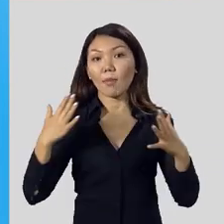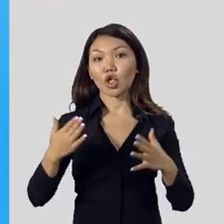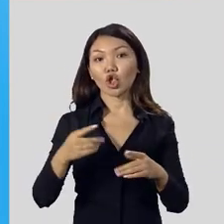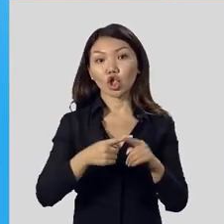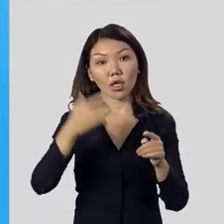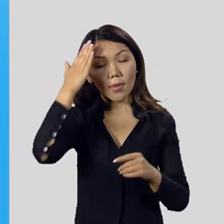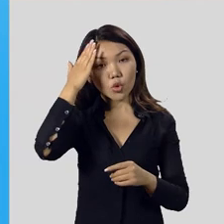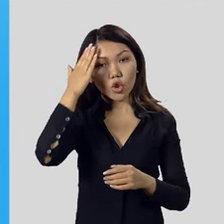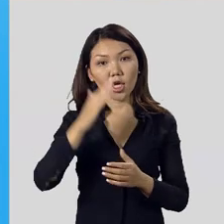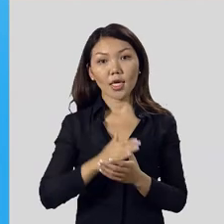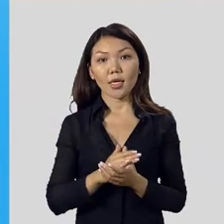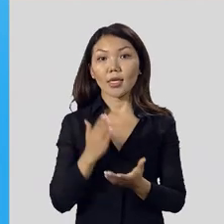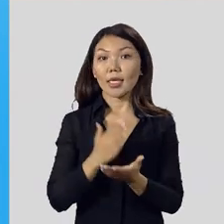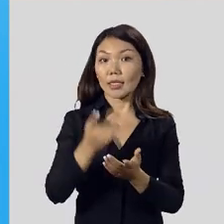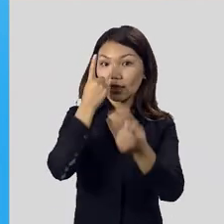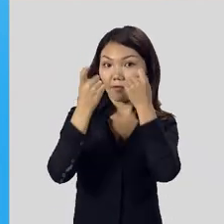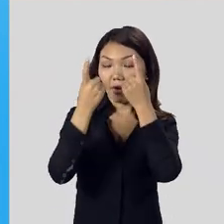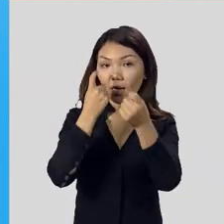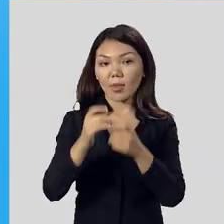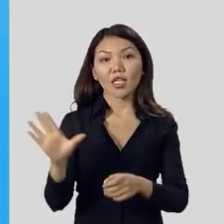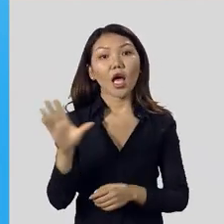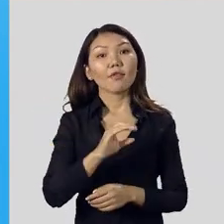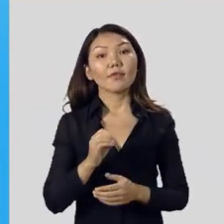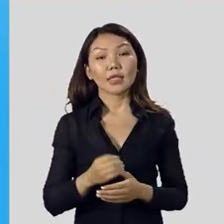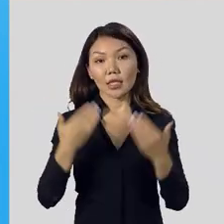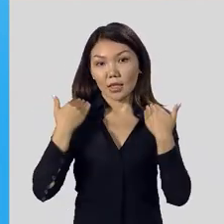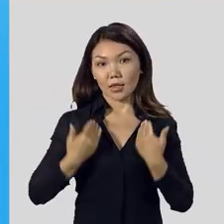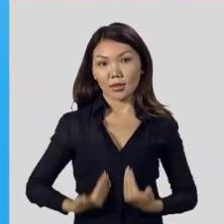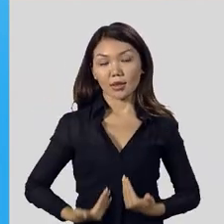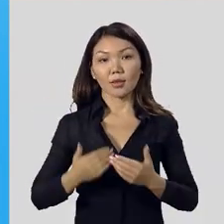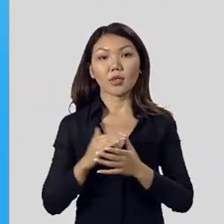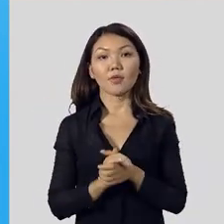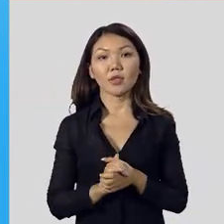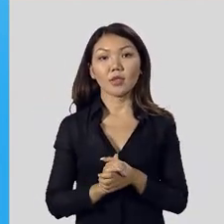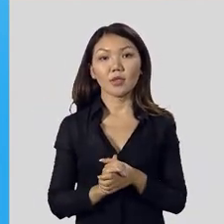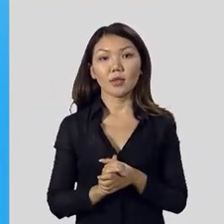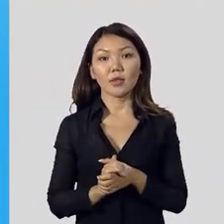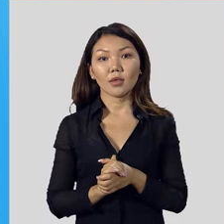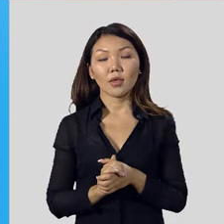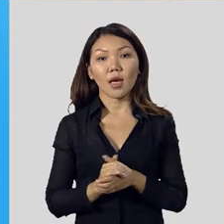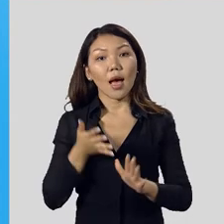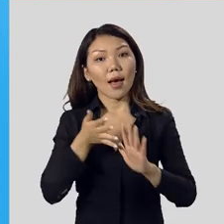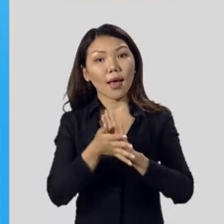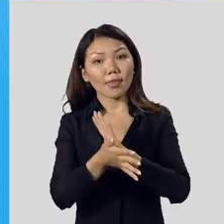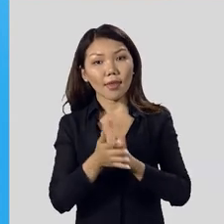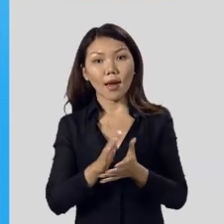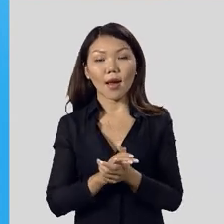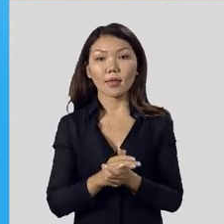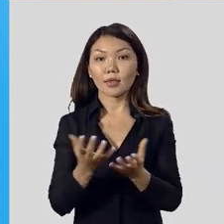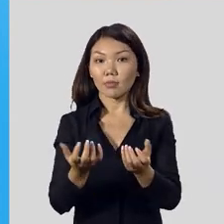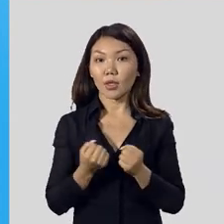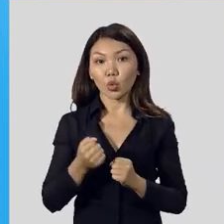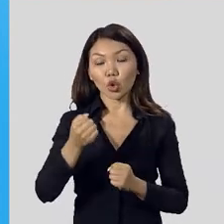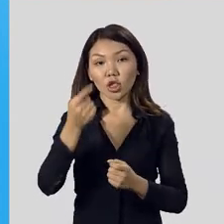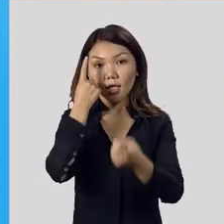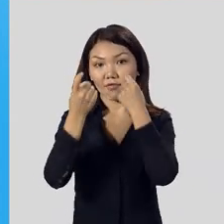стекается информация от всех рецепторов тела. Анализ и синтез полученной